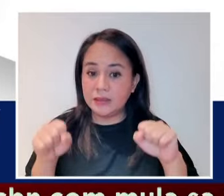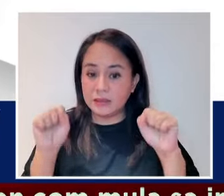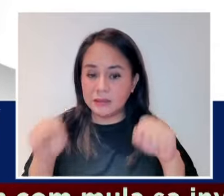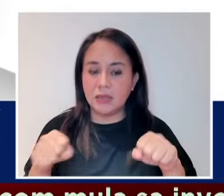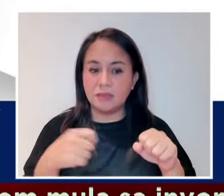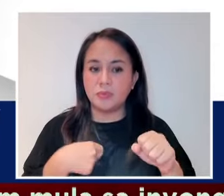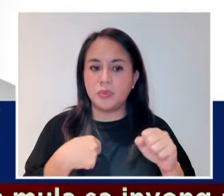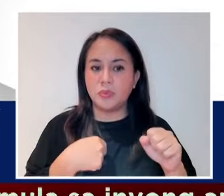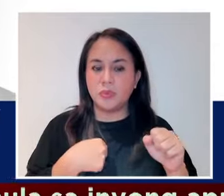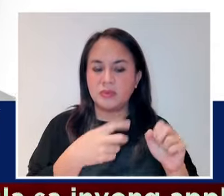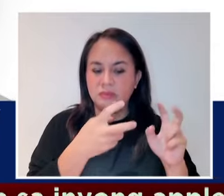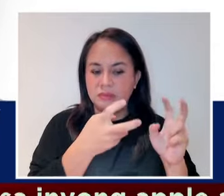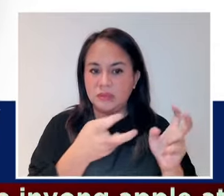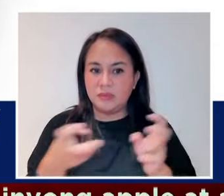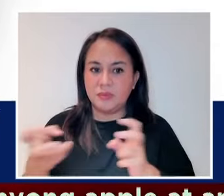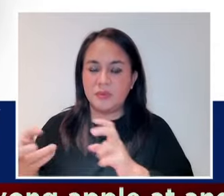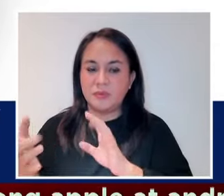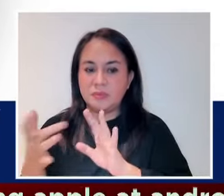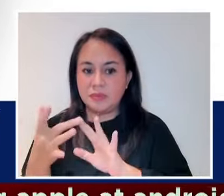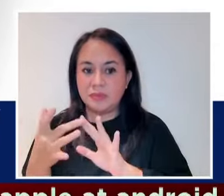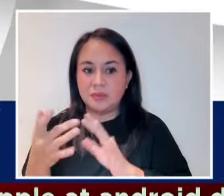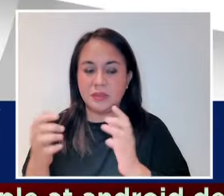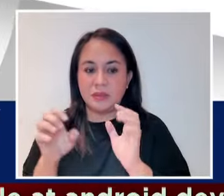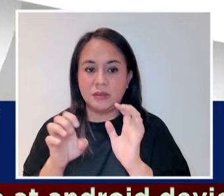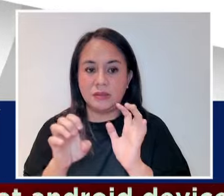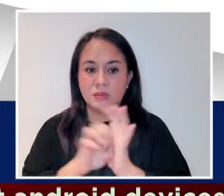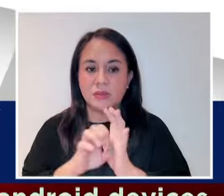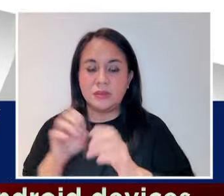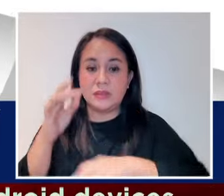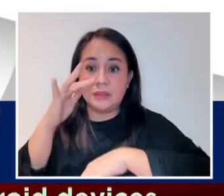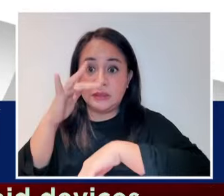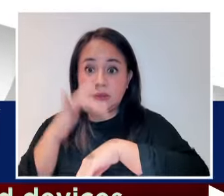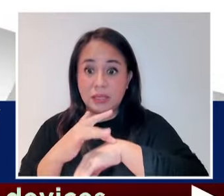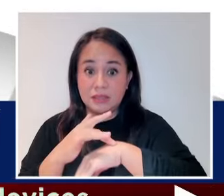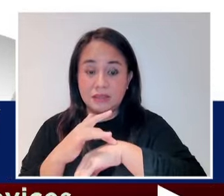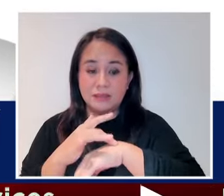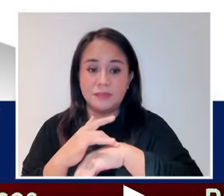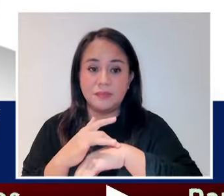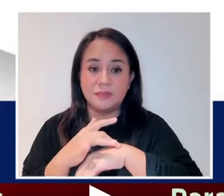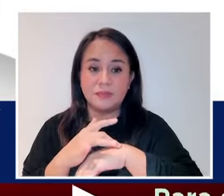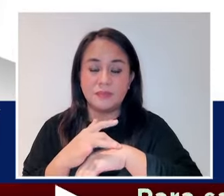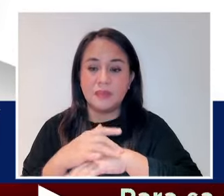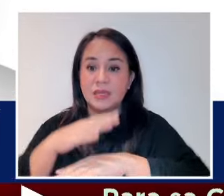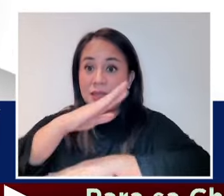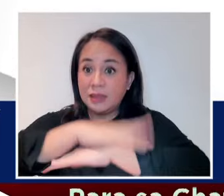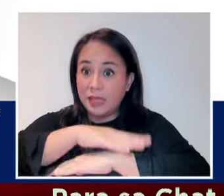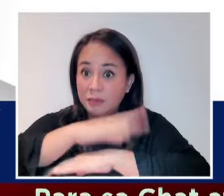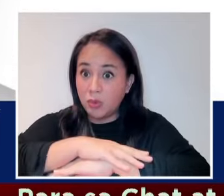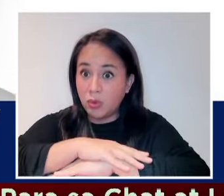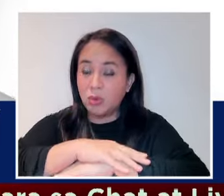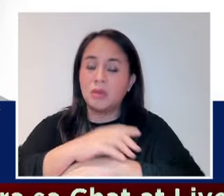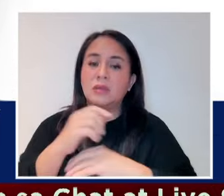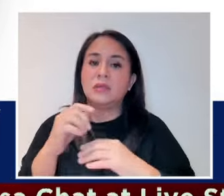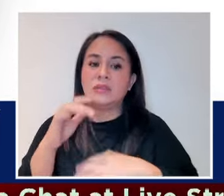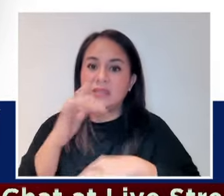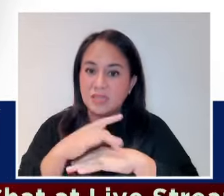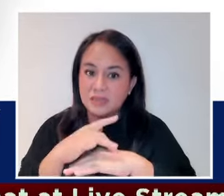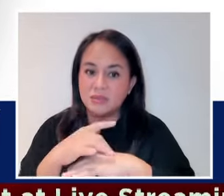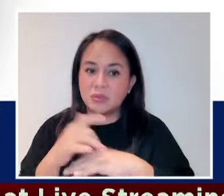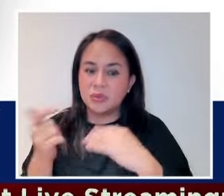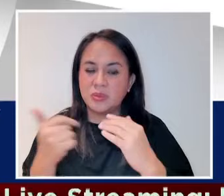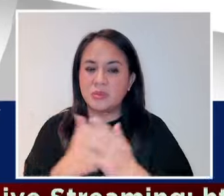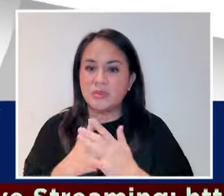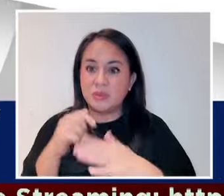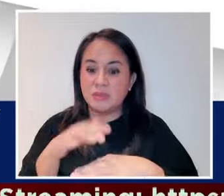transmitted through direct contact. They can also be transmitted through touching tables or itong mga